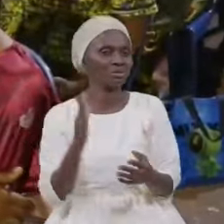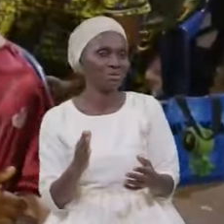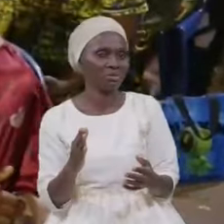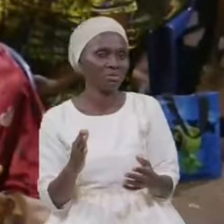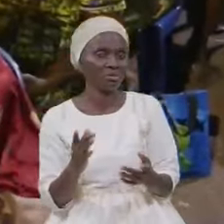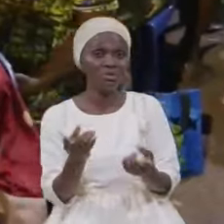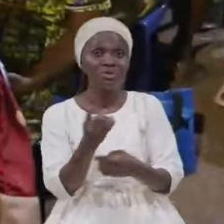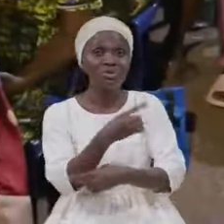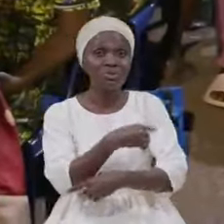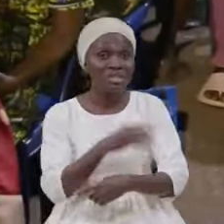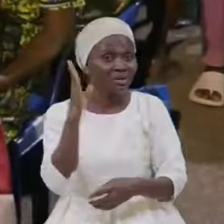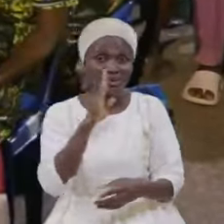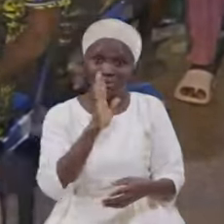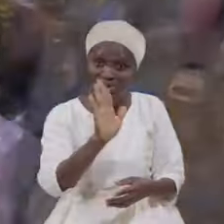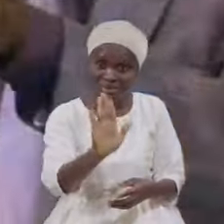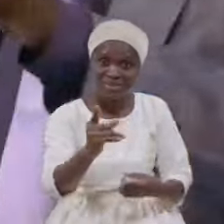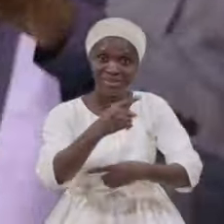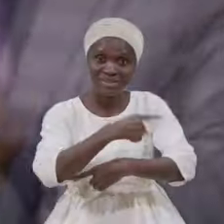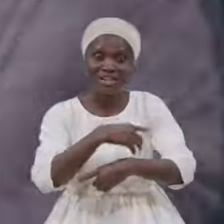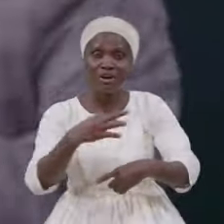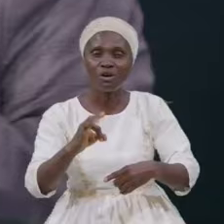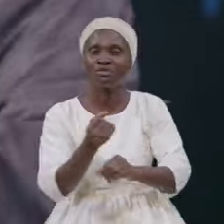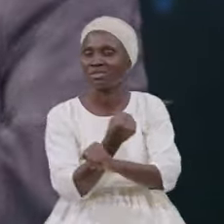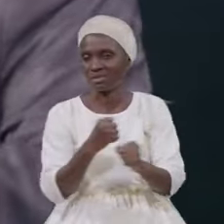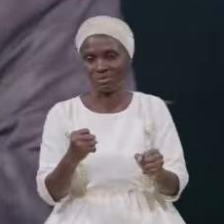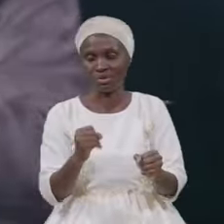Ton jour de réconciliation à Dieu. Et le jour